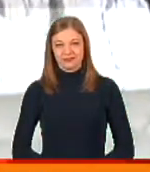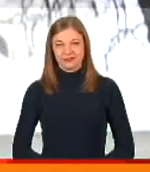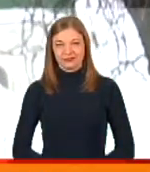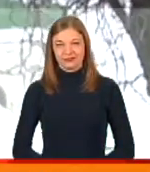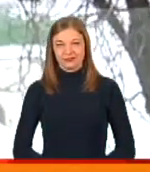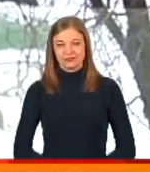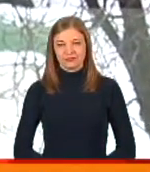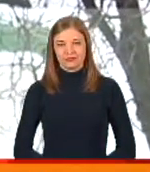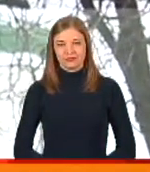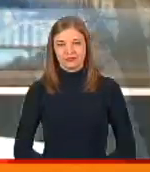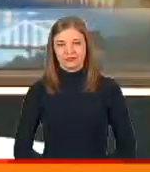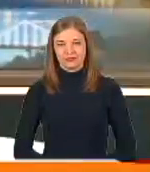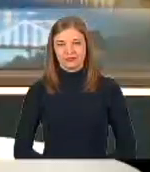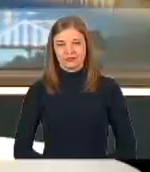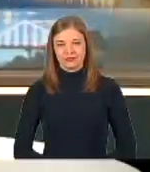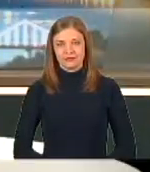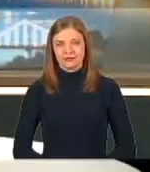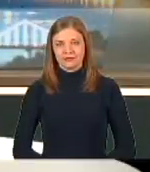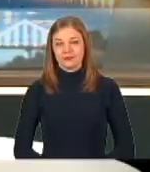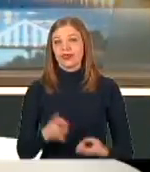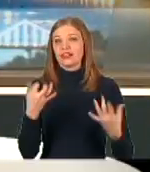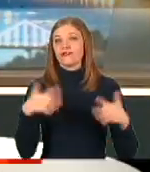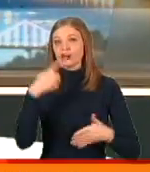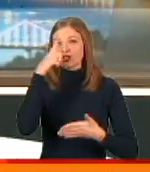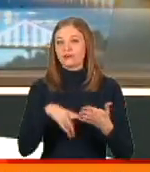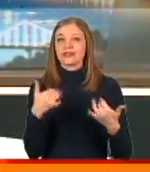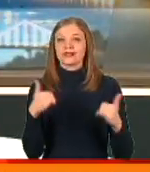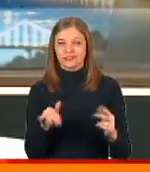програма «Вікна», СТБ. Не втрачаймо віри в дива. Побачимося.